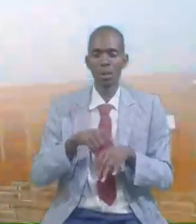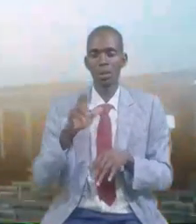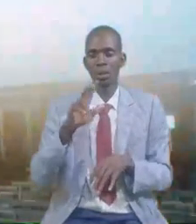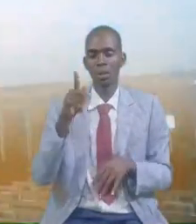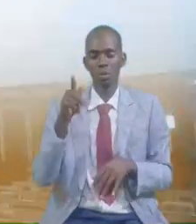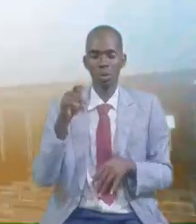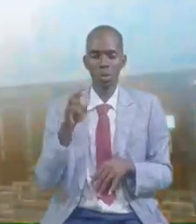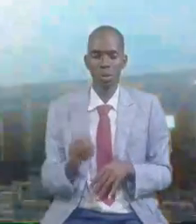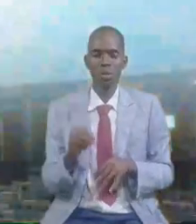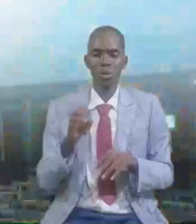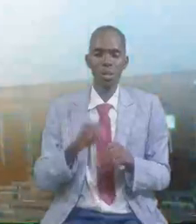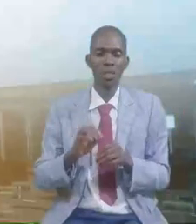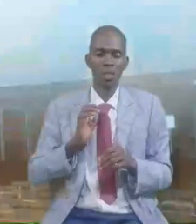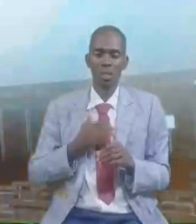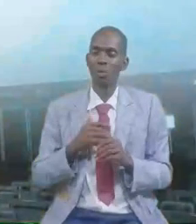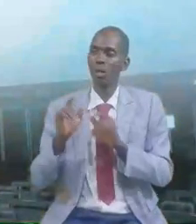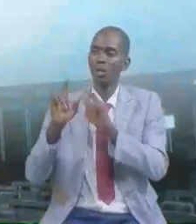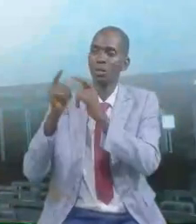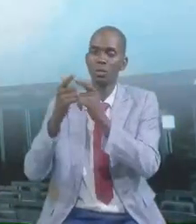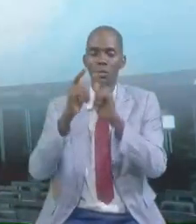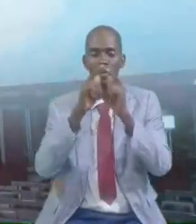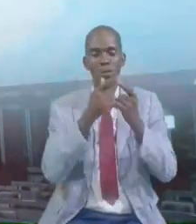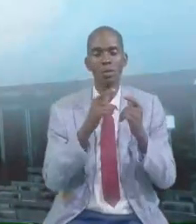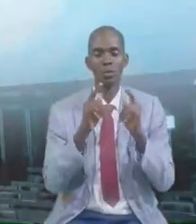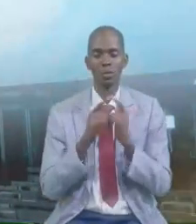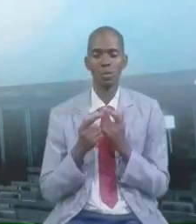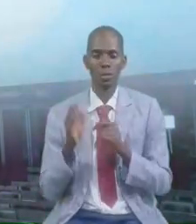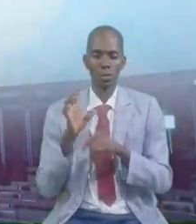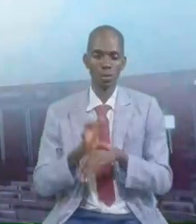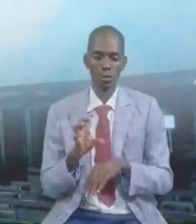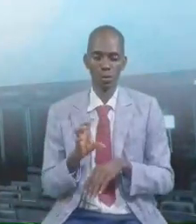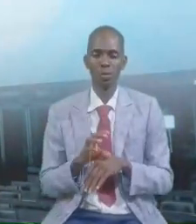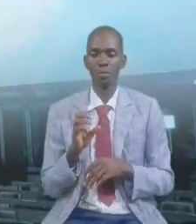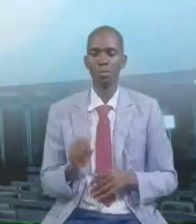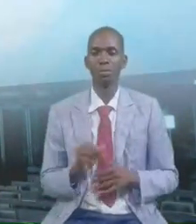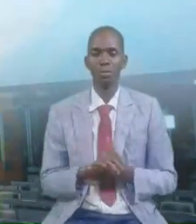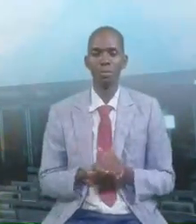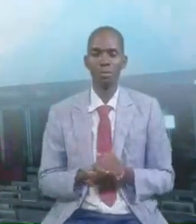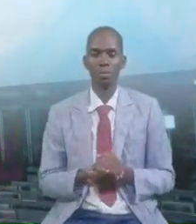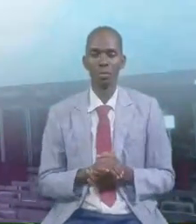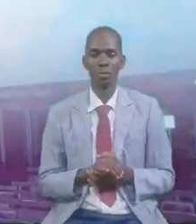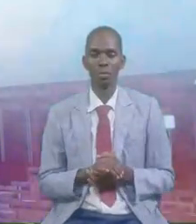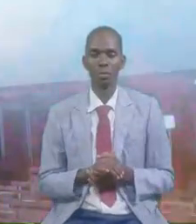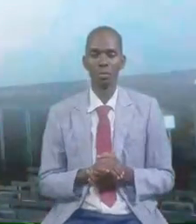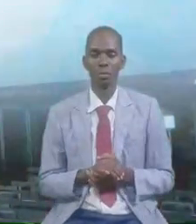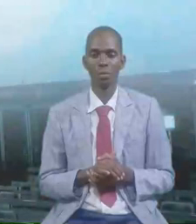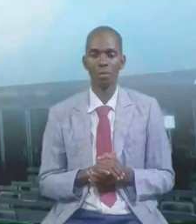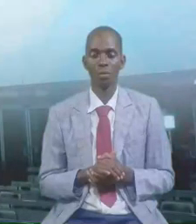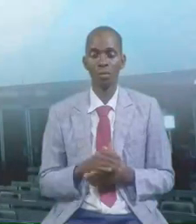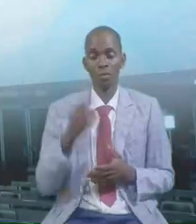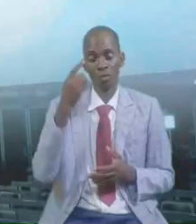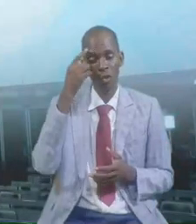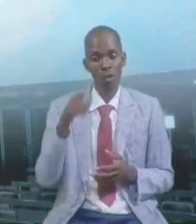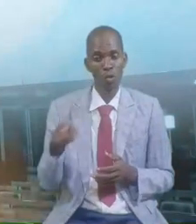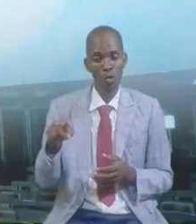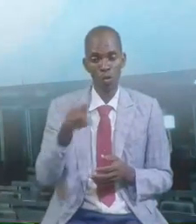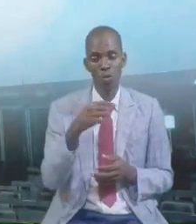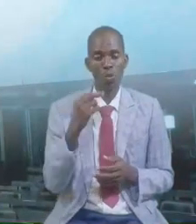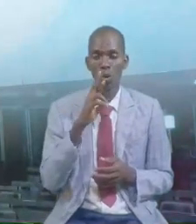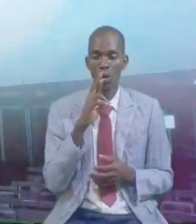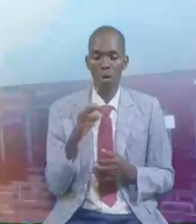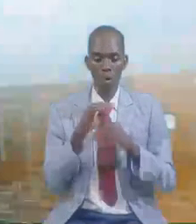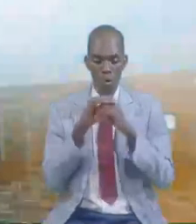Dans nos différentes nations, nos régions, on nous donnera donc les détails sur le